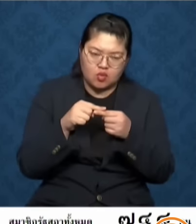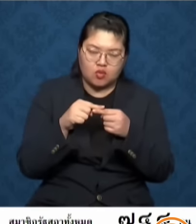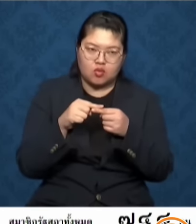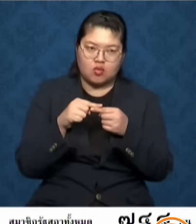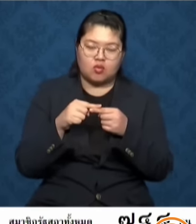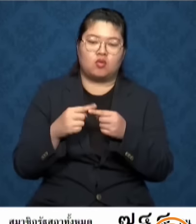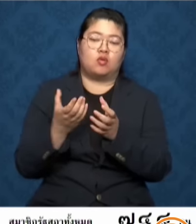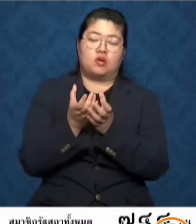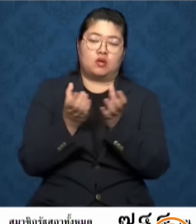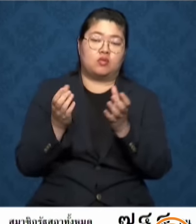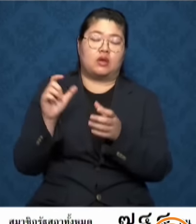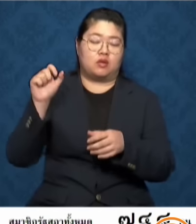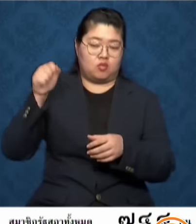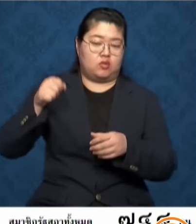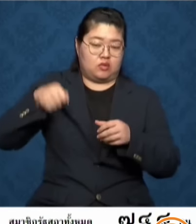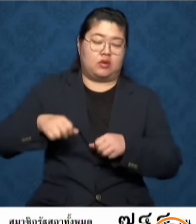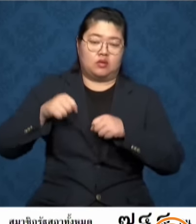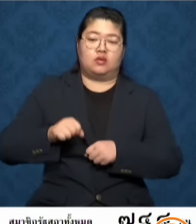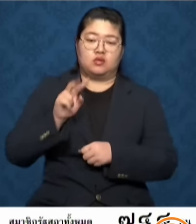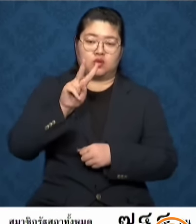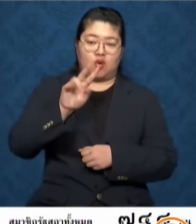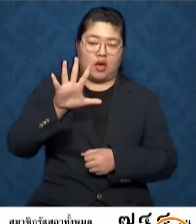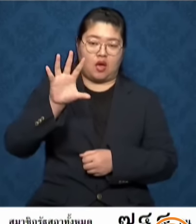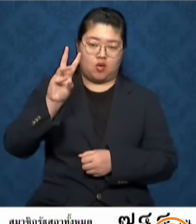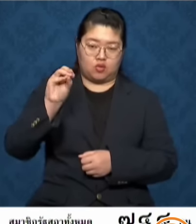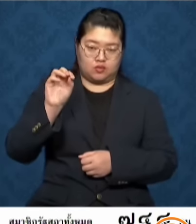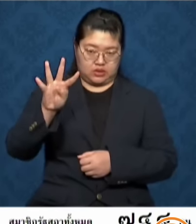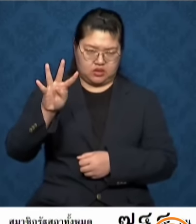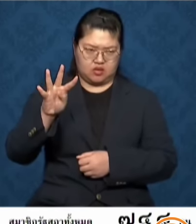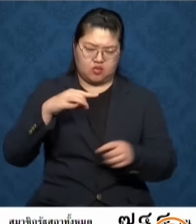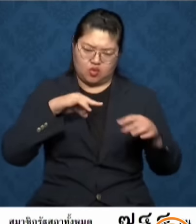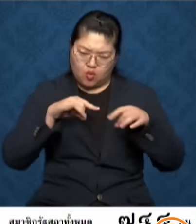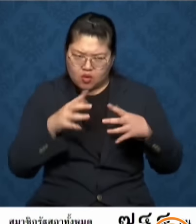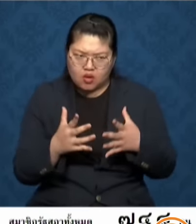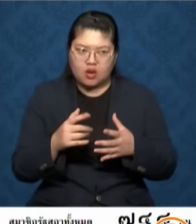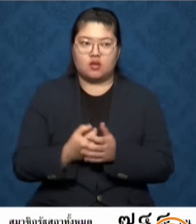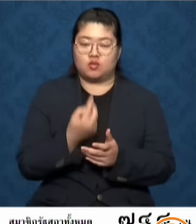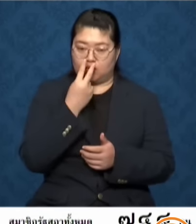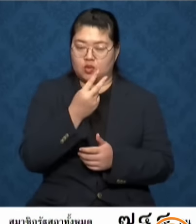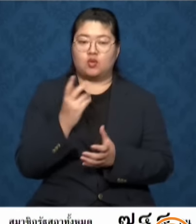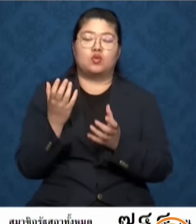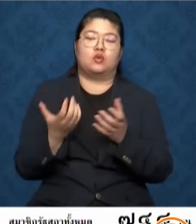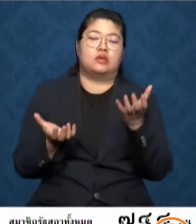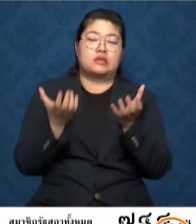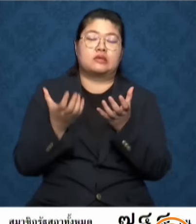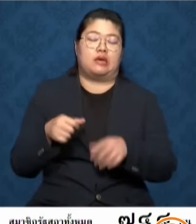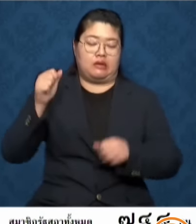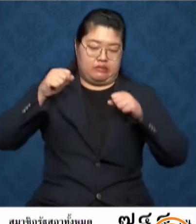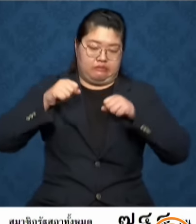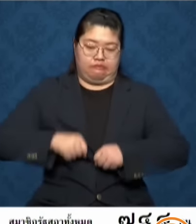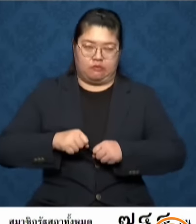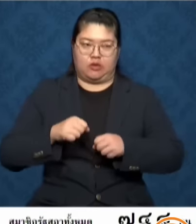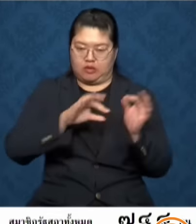4 ทับ 2564 หรอไม่ถอยากจะหาคตอบครับเพตองไปดูคำวธิชัย 3 ม. 4 ทบ 2564ใ